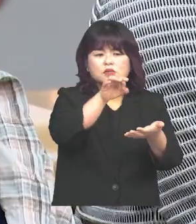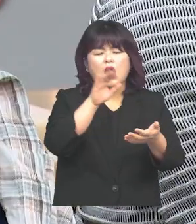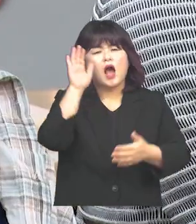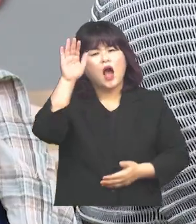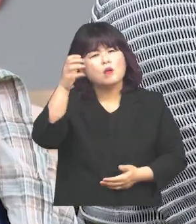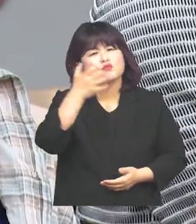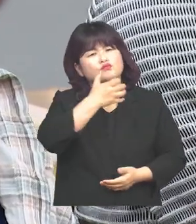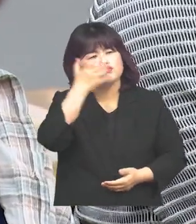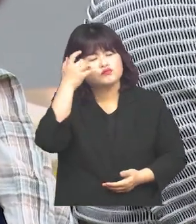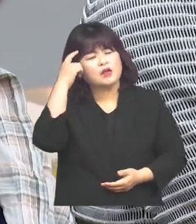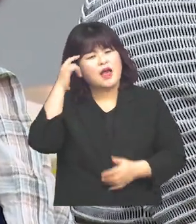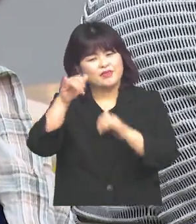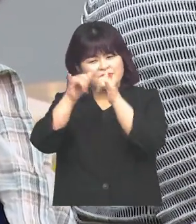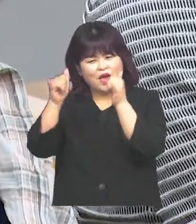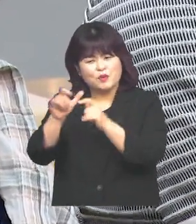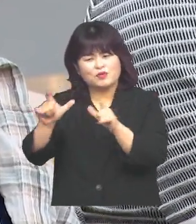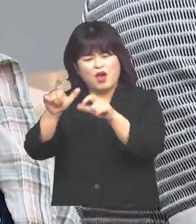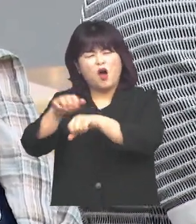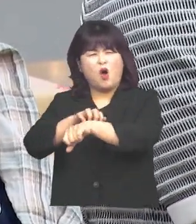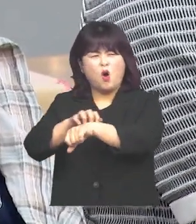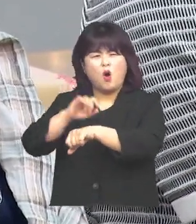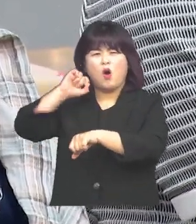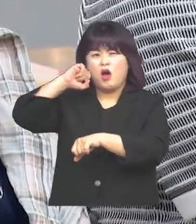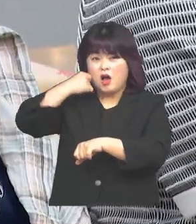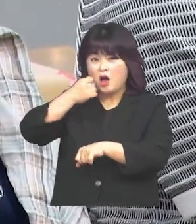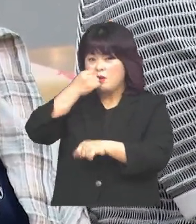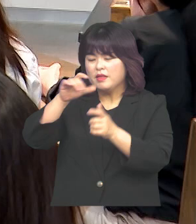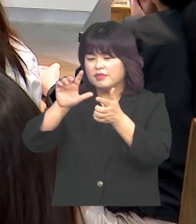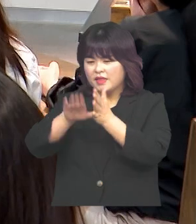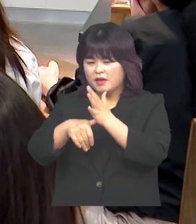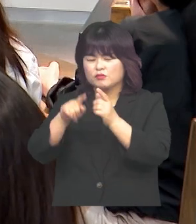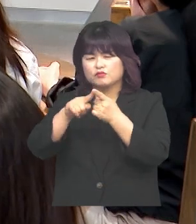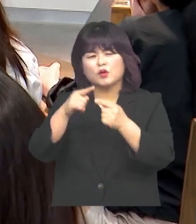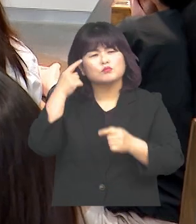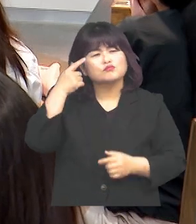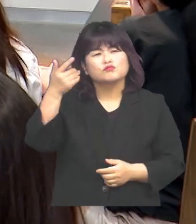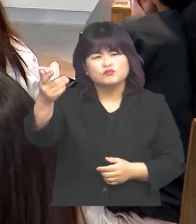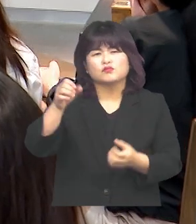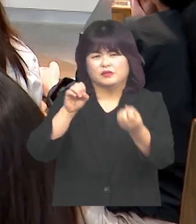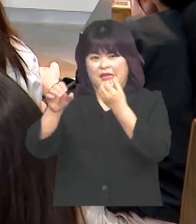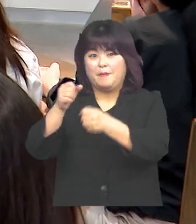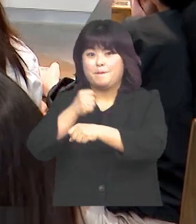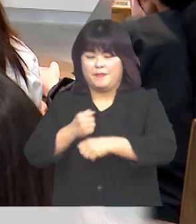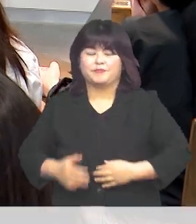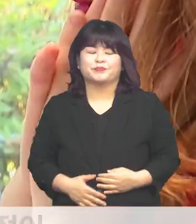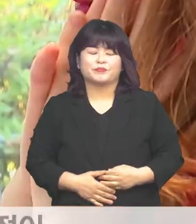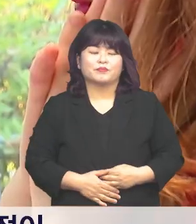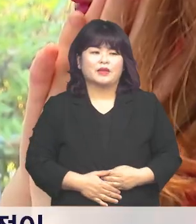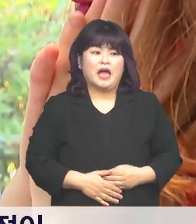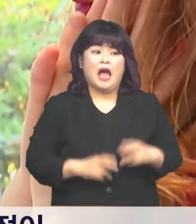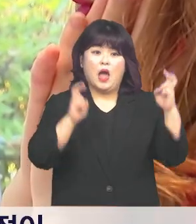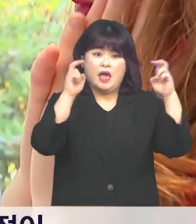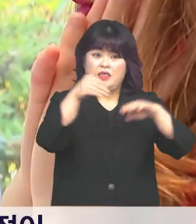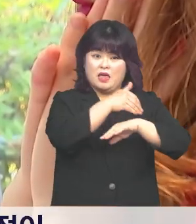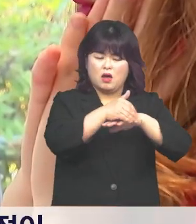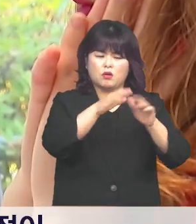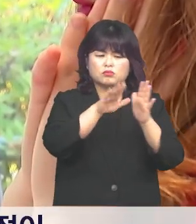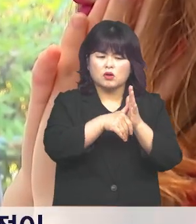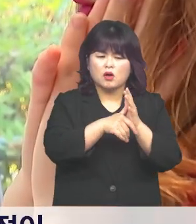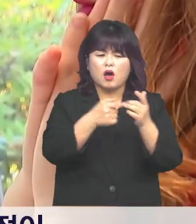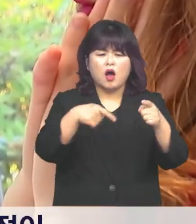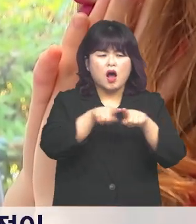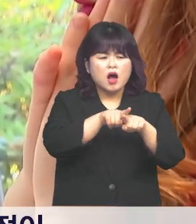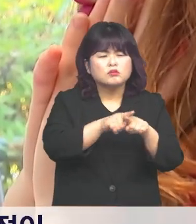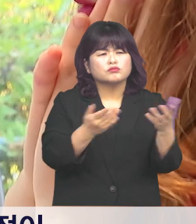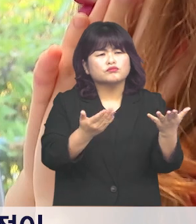고민과 향후진로, 사회생활에서 겪는 어려움에 대해 이 시장에게 조언을 구했습니다. 직장 생활을 하며